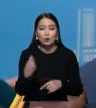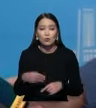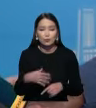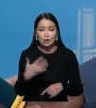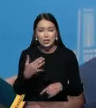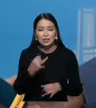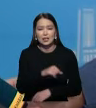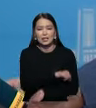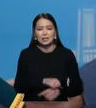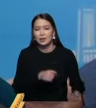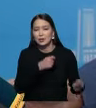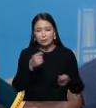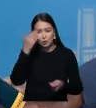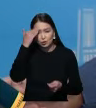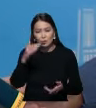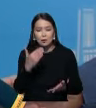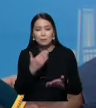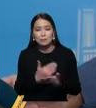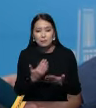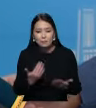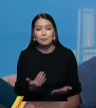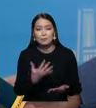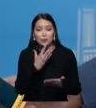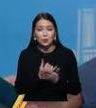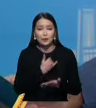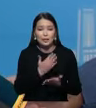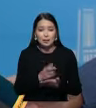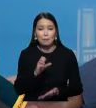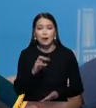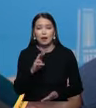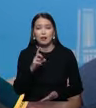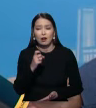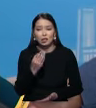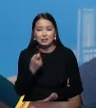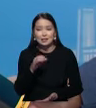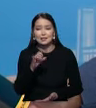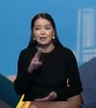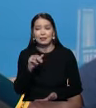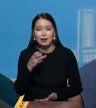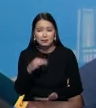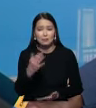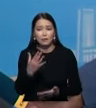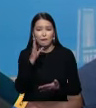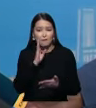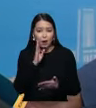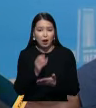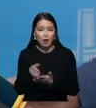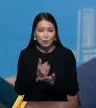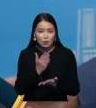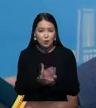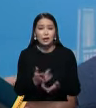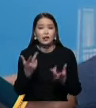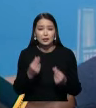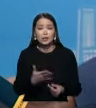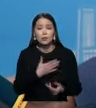рыба. А между тем у нас есть и Балхаш, и Зайсан, и Каспий. У нас огромное количество водоемов. Но рыба у нас сегодня